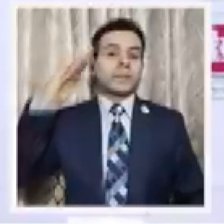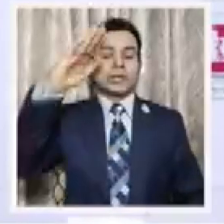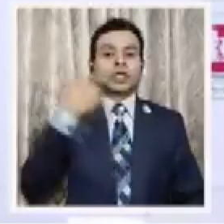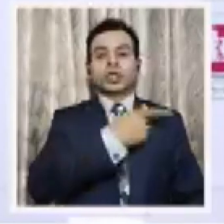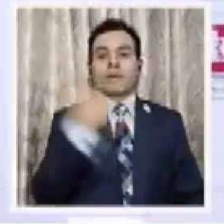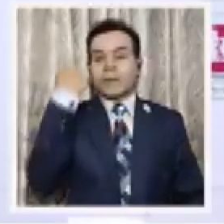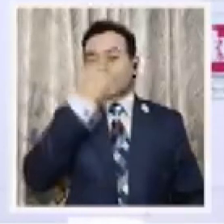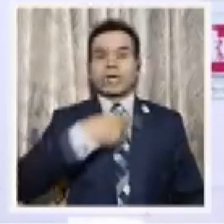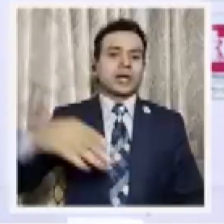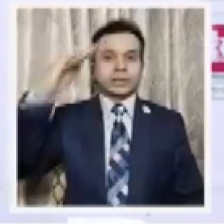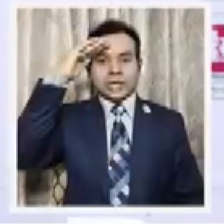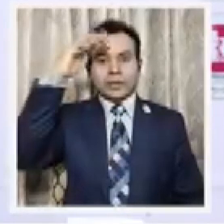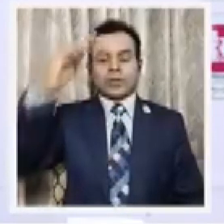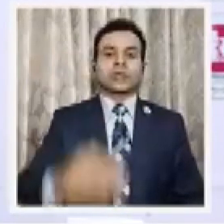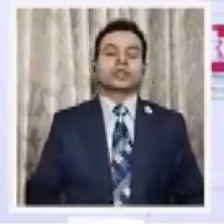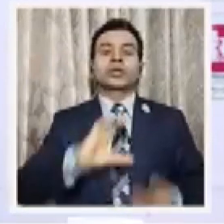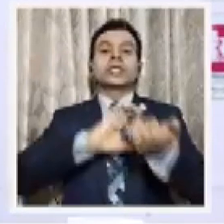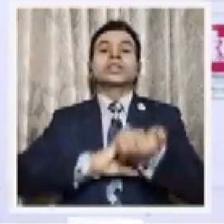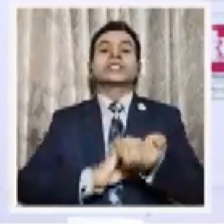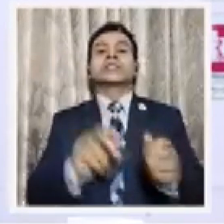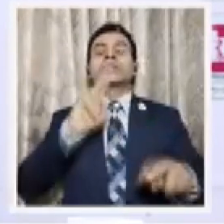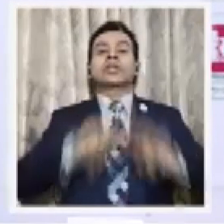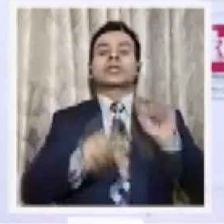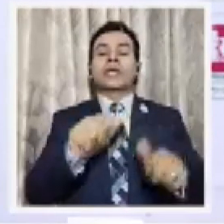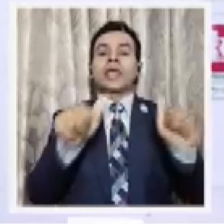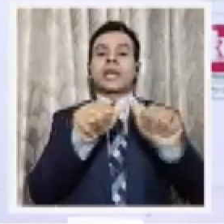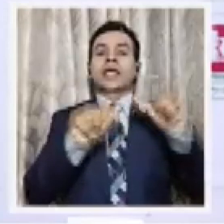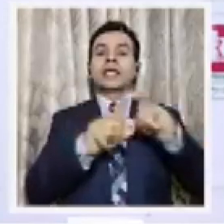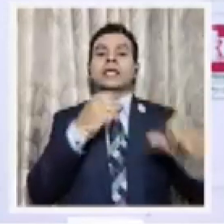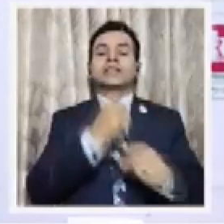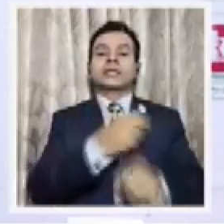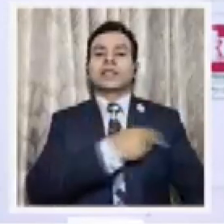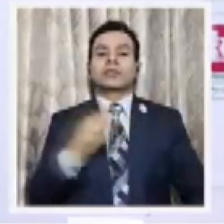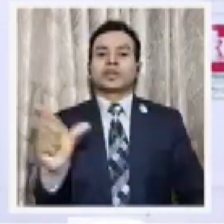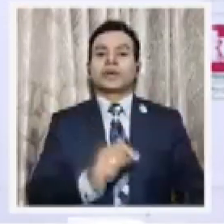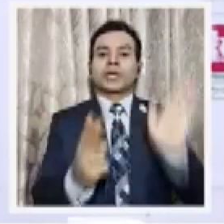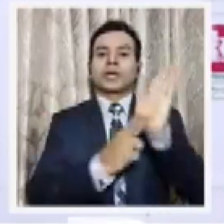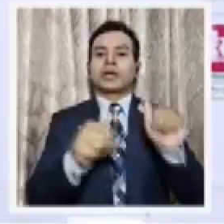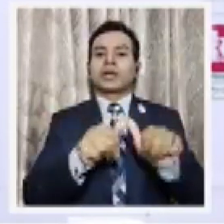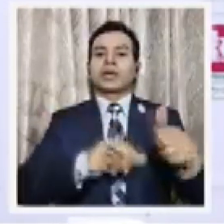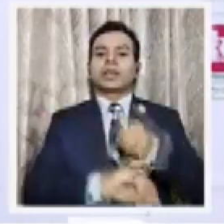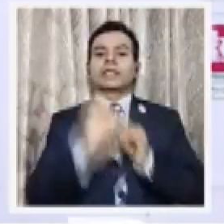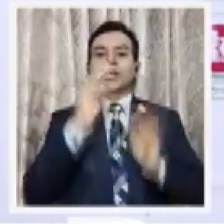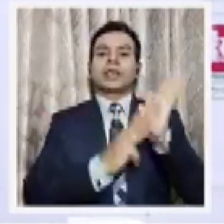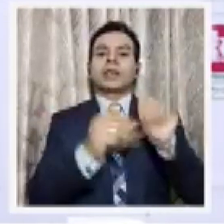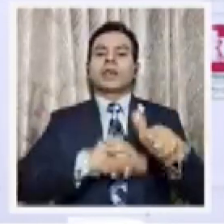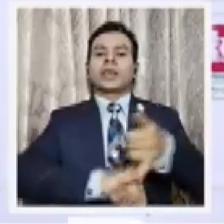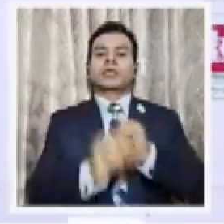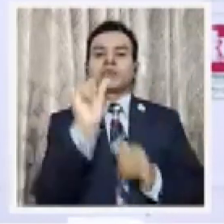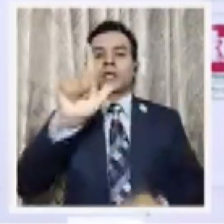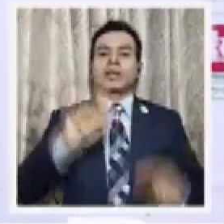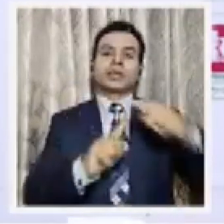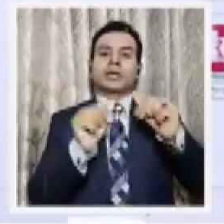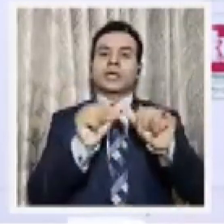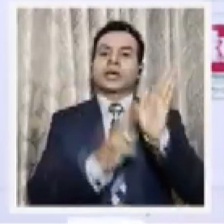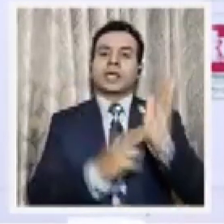সাংবাদিক ভাই বোনেরা, সম্মানিত দর্শক শ্রোতাবৃন্দু, দেশবাসী ও প্রবাসী ভাই বোনেরা, আসসালামু আলাইকুম। আমি অধ্যাপক ডাক্তার নাসিমা সুলতানা,